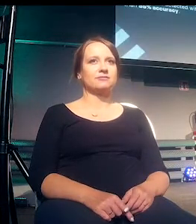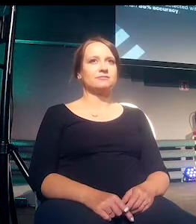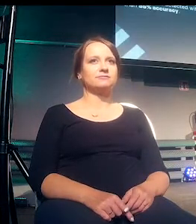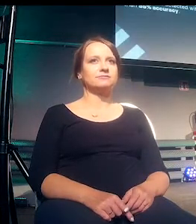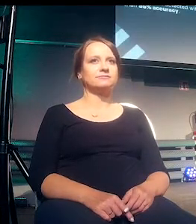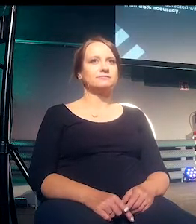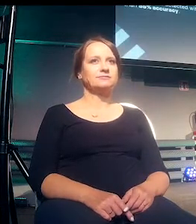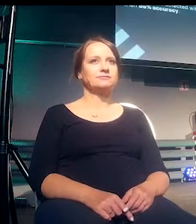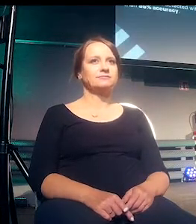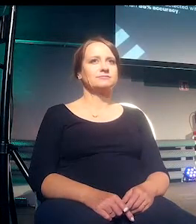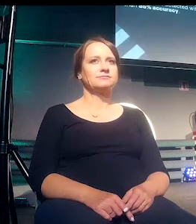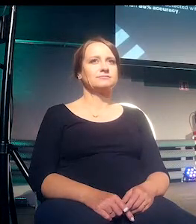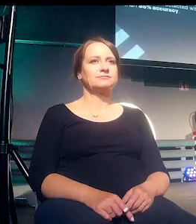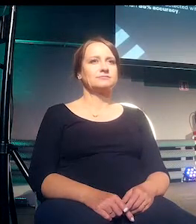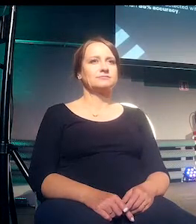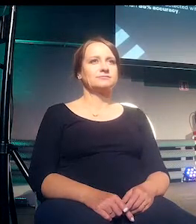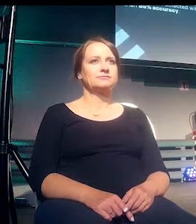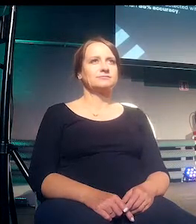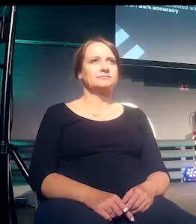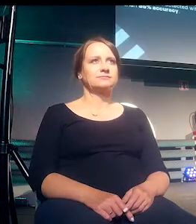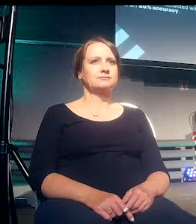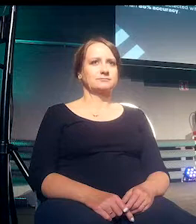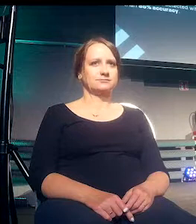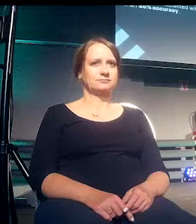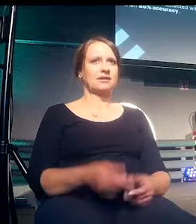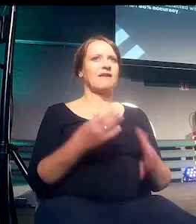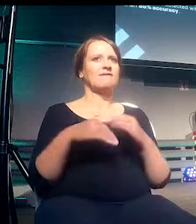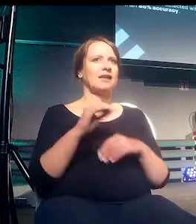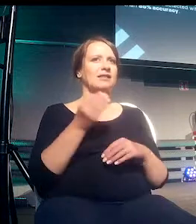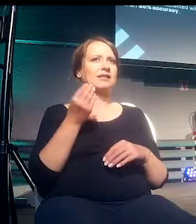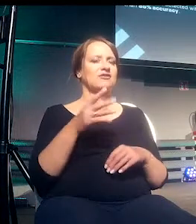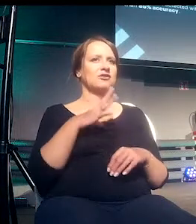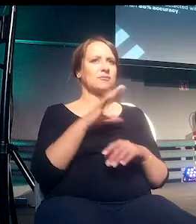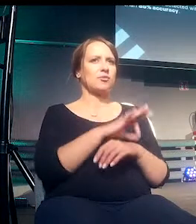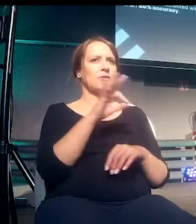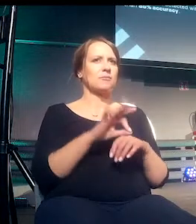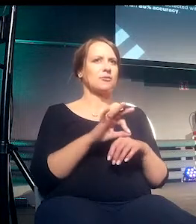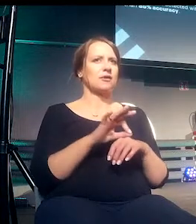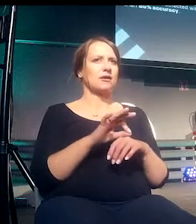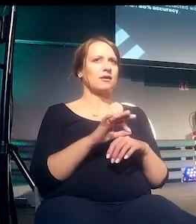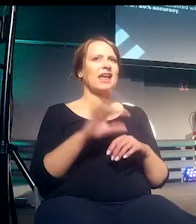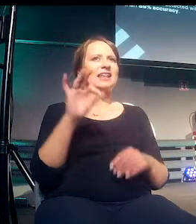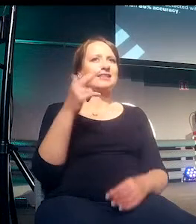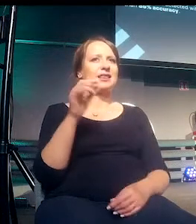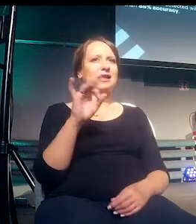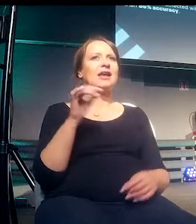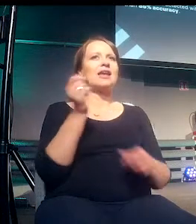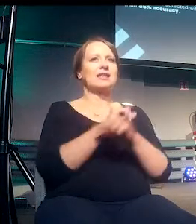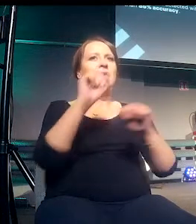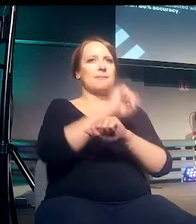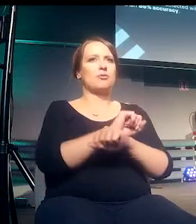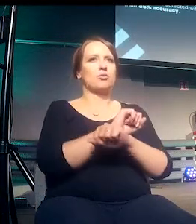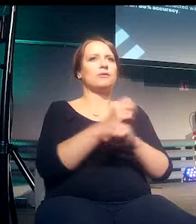Co więcej, robiliśmy również projekt dla miasta Singapuru dotyczący